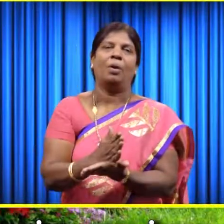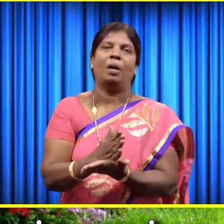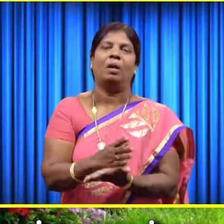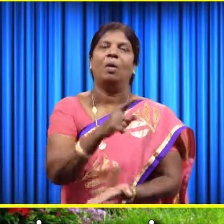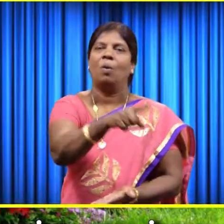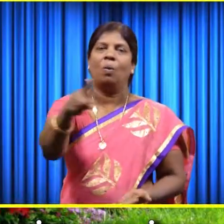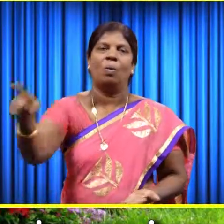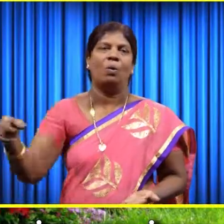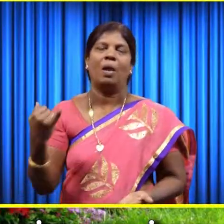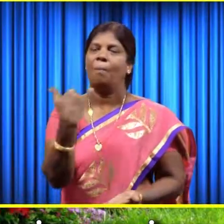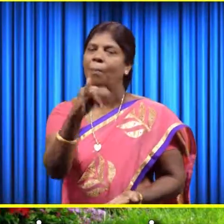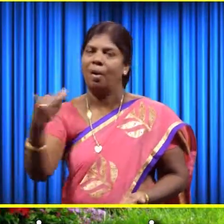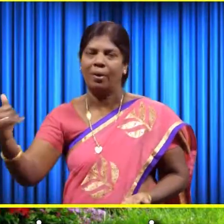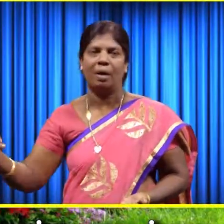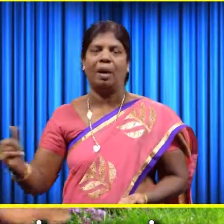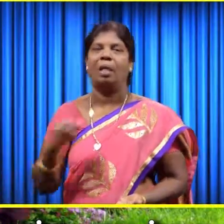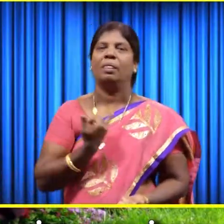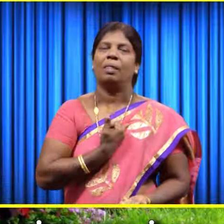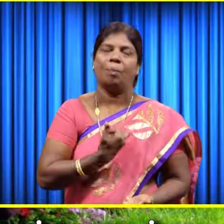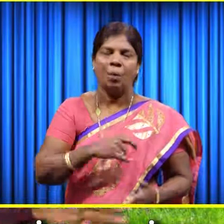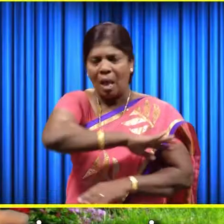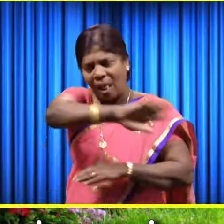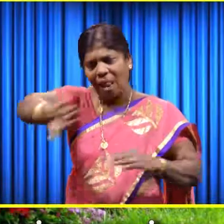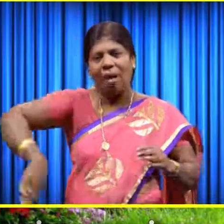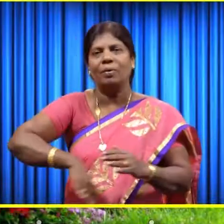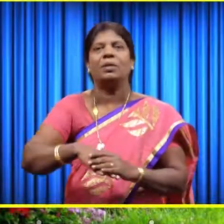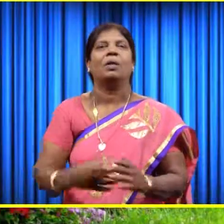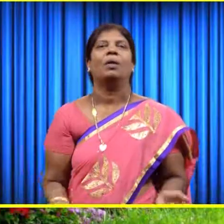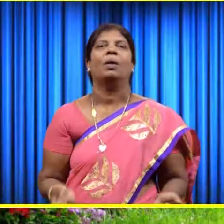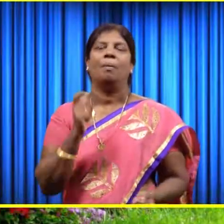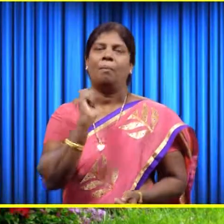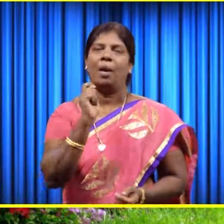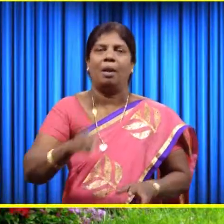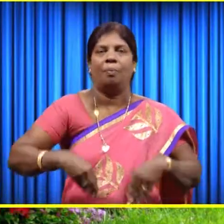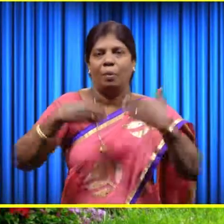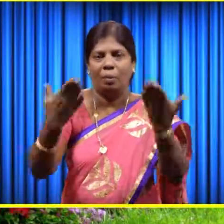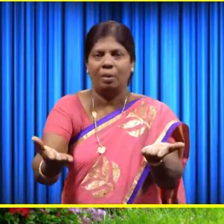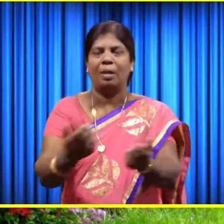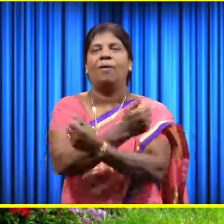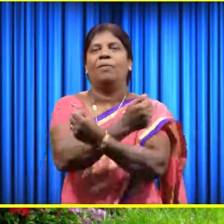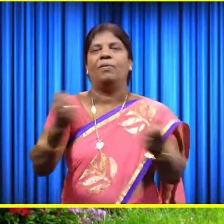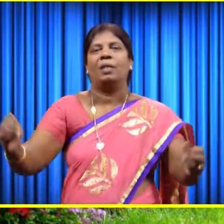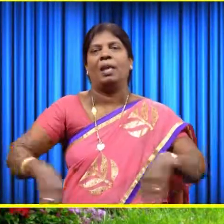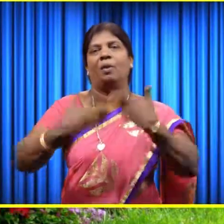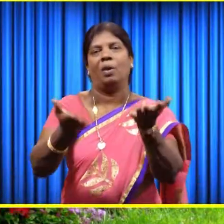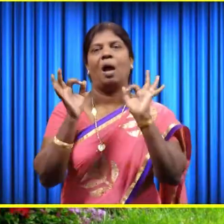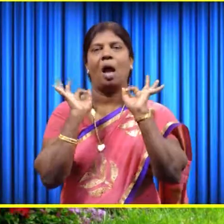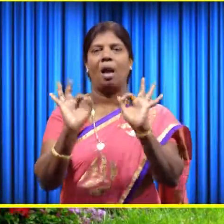உங்கள் அக்கிரமங்களையெல்லாம் பாவங்களையெல்லாம் அவர் மன்னித்து உங்களை விடுவிப்பதற்கு அவர்